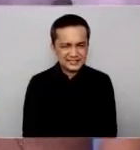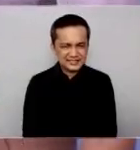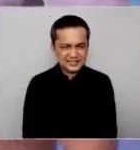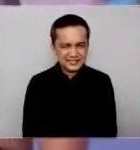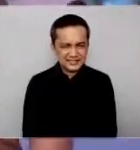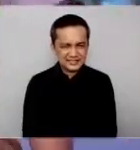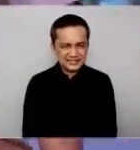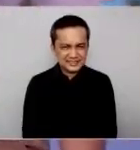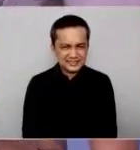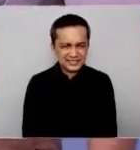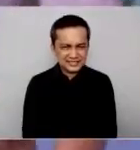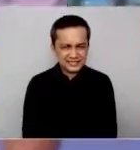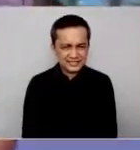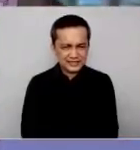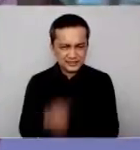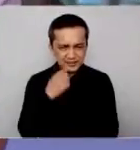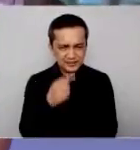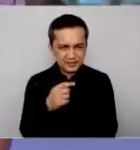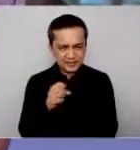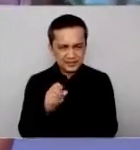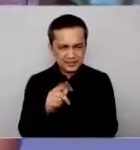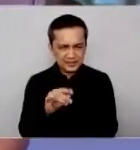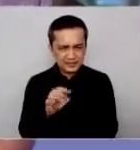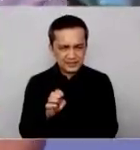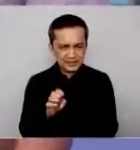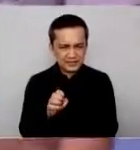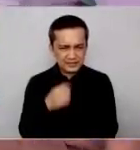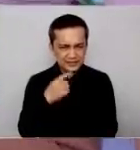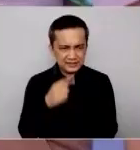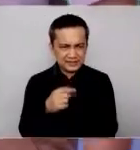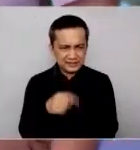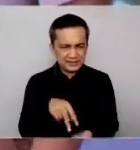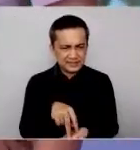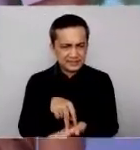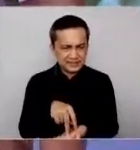Hindi, natuwa ko kasi may stance pala yun, no? Oo. Meron po siyang